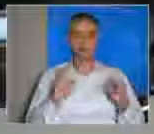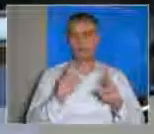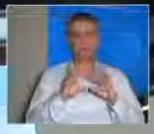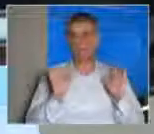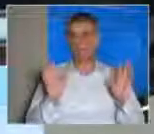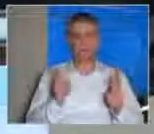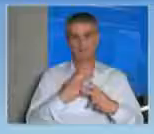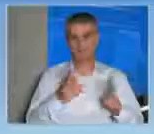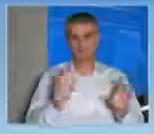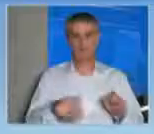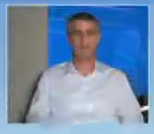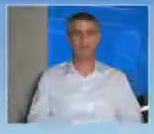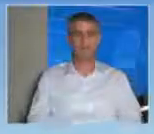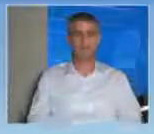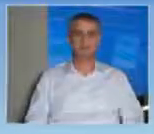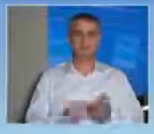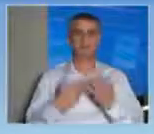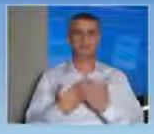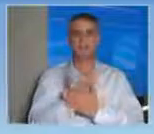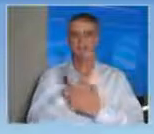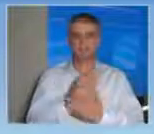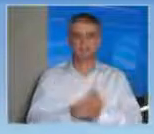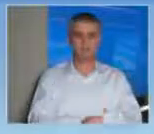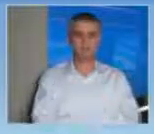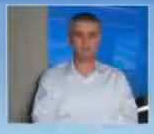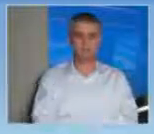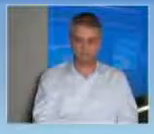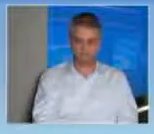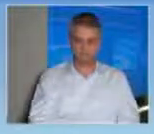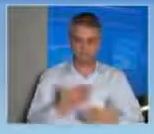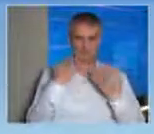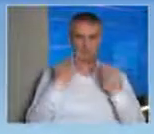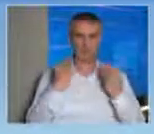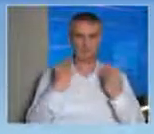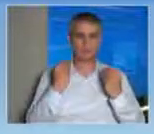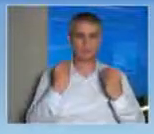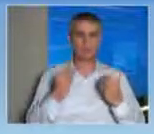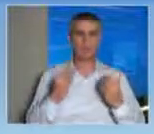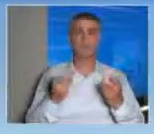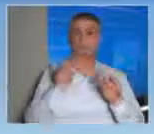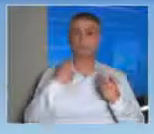נתחיל. תוכנית חדשה עם גיל ואלי. כן. תודה רבה לכם. תודה שהזמנתם אותנו. תודה לך.